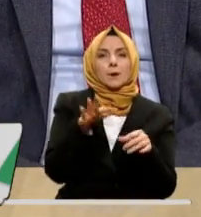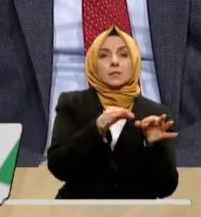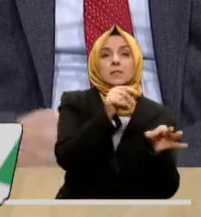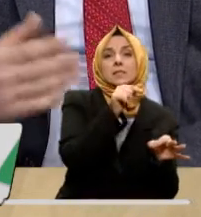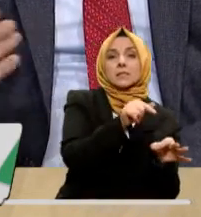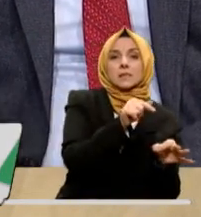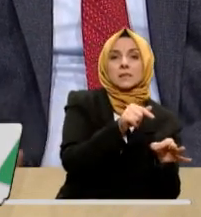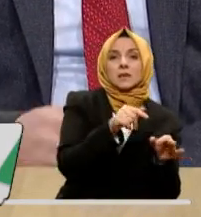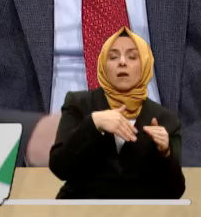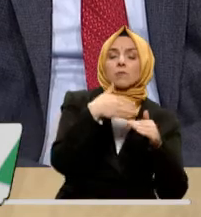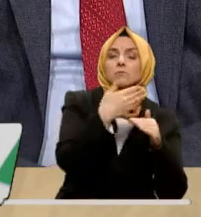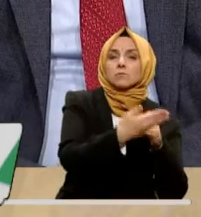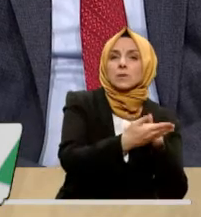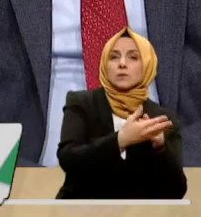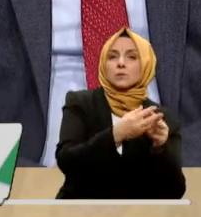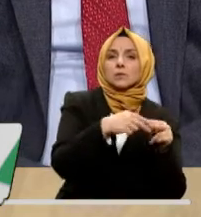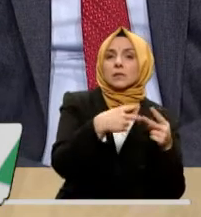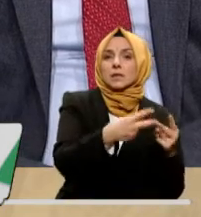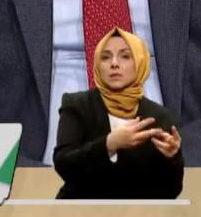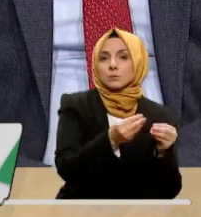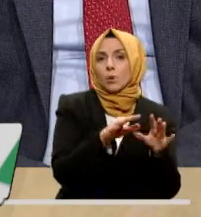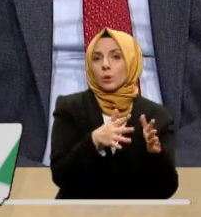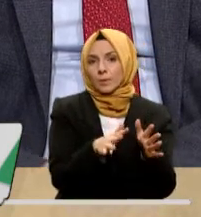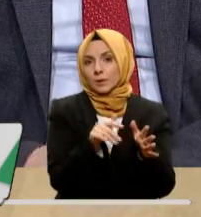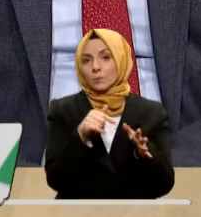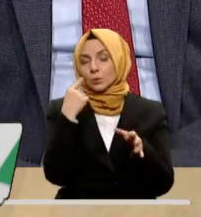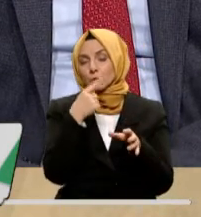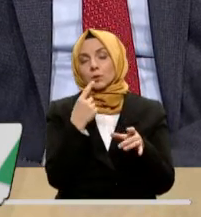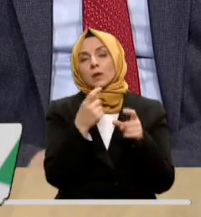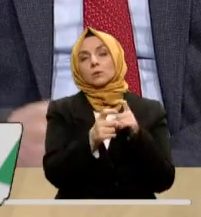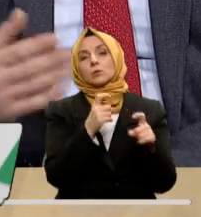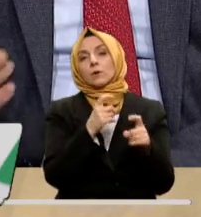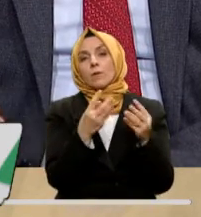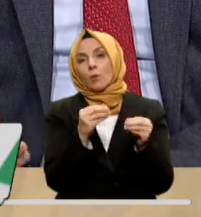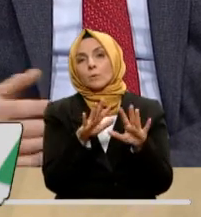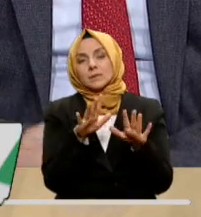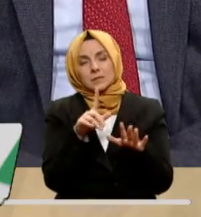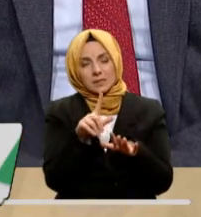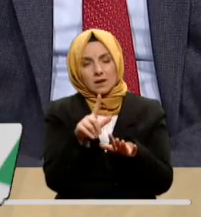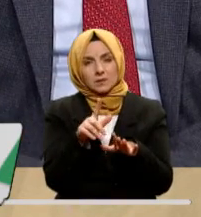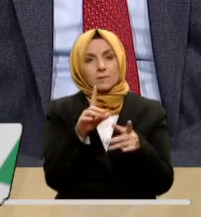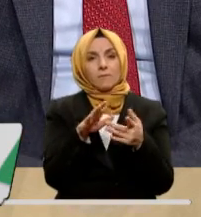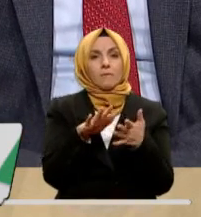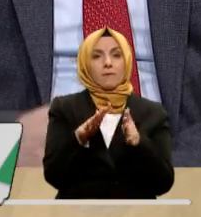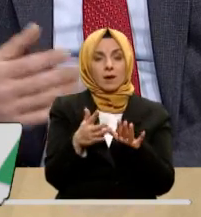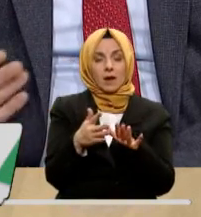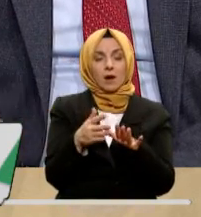da o sorgulama formunda çeşitli sorular yer alır bunun yanında çeşitli ülkelere